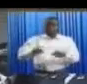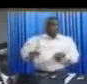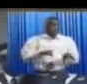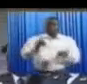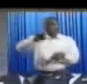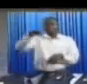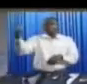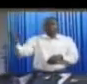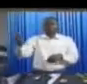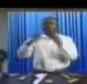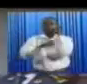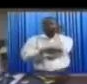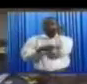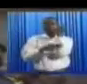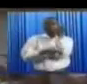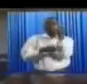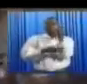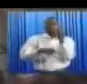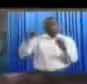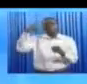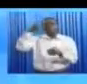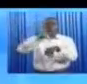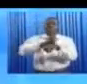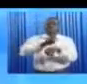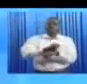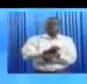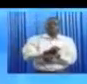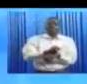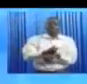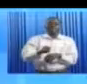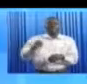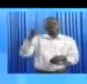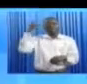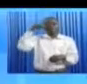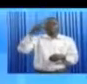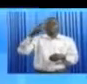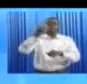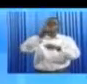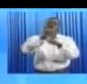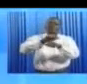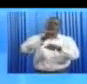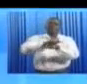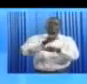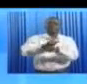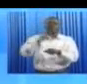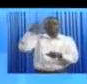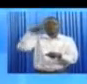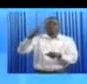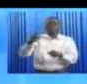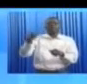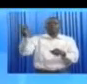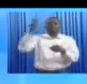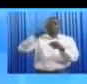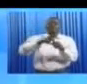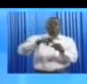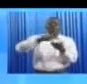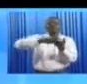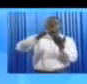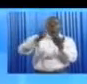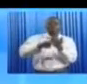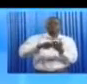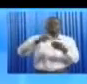autre région frontalière, APA-Ouest, région du Ghana. Un atelier national de validation du projet de